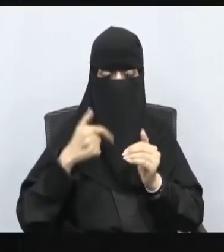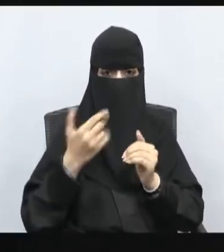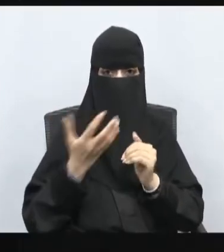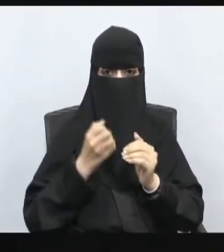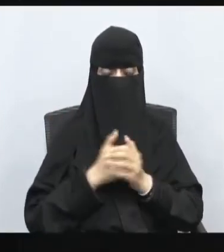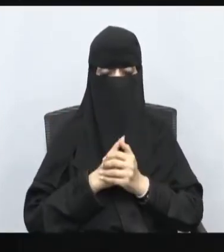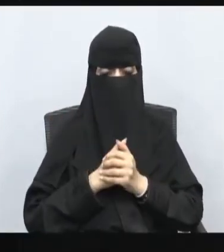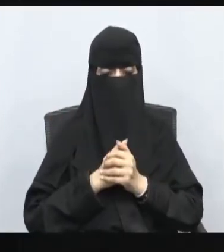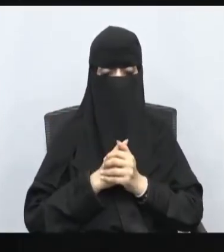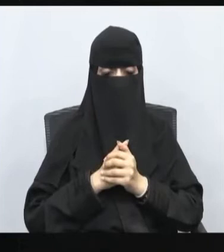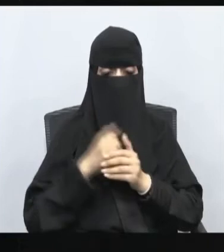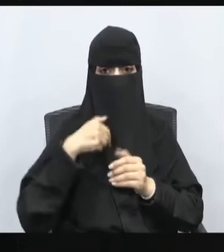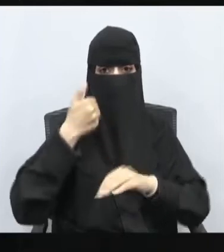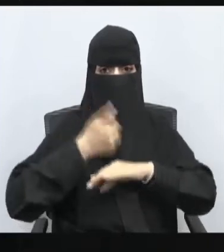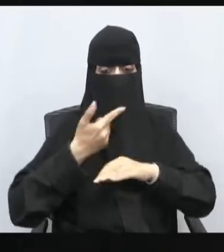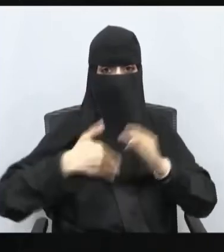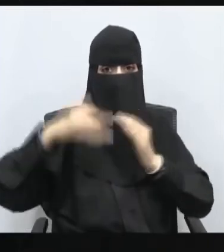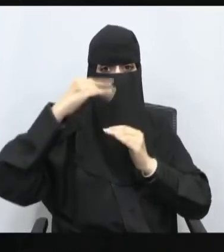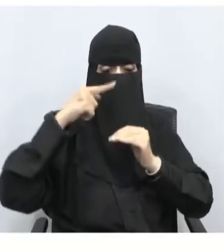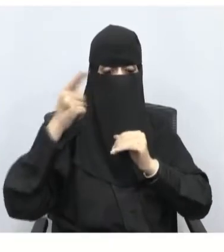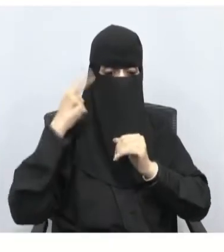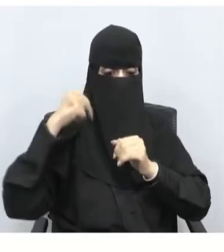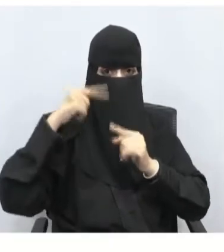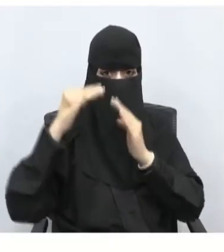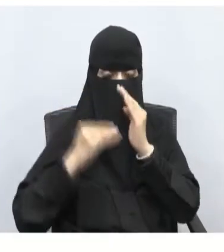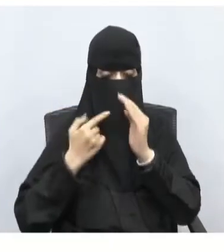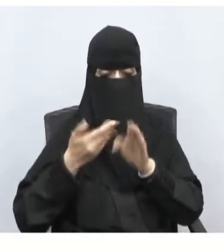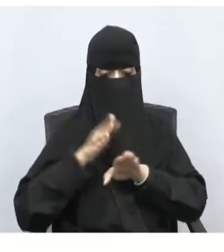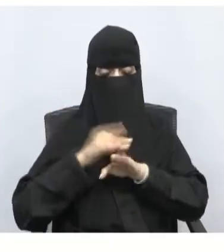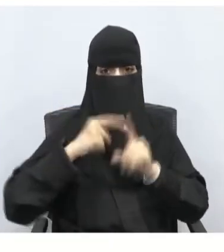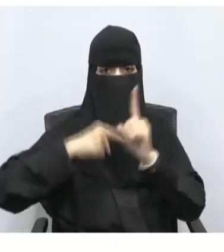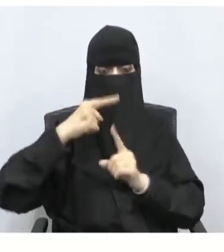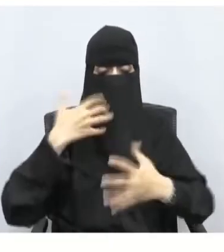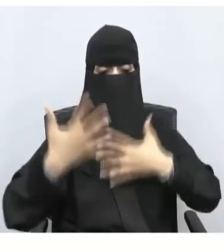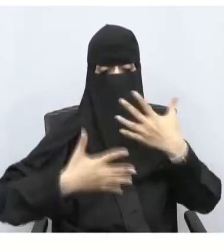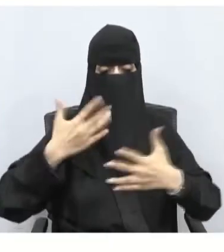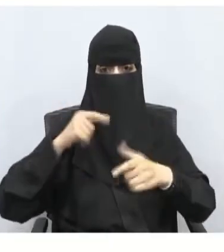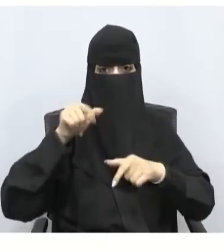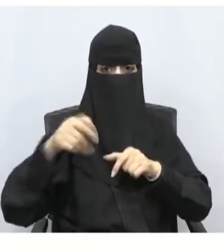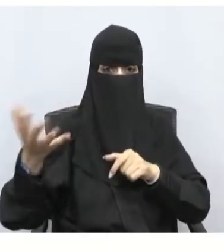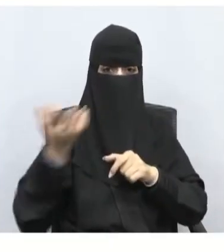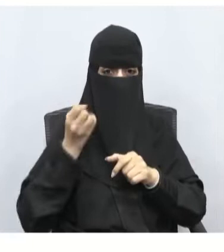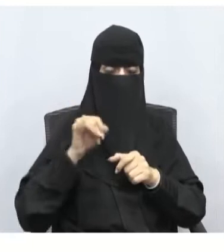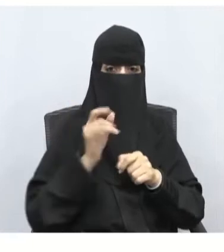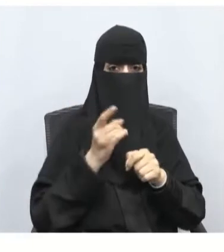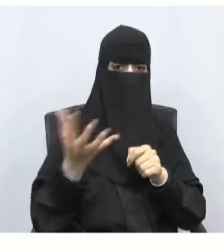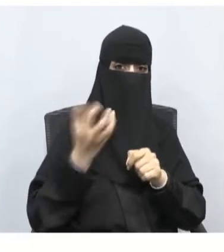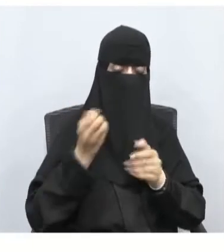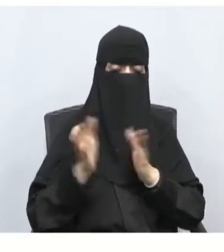المصدر؟ يعتمد علو الصوت وانخفاضه على الطاقة الصادرة